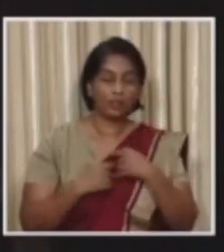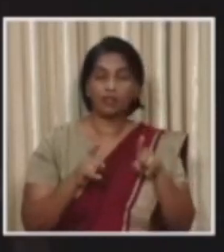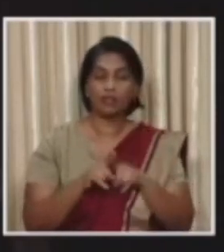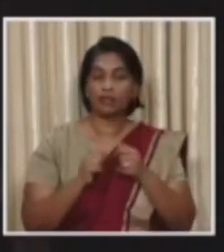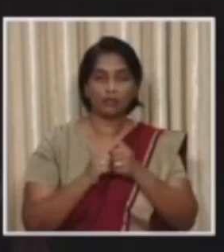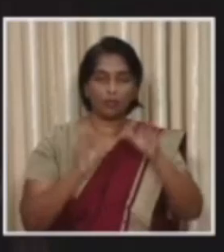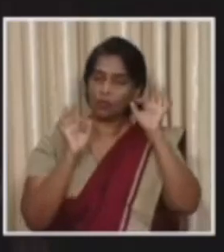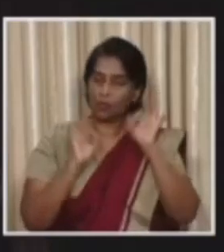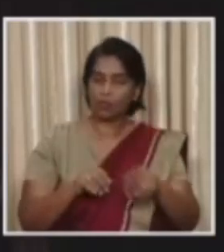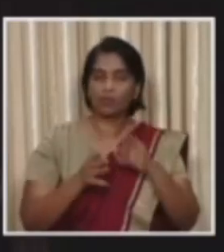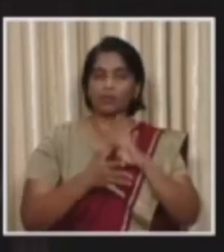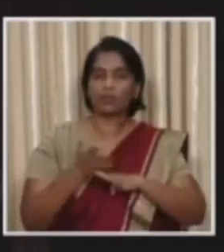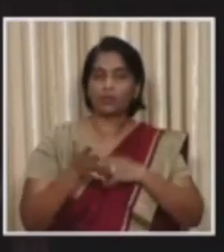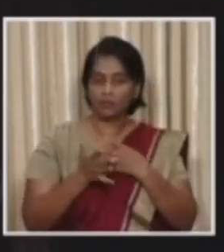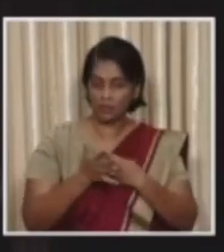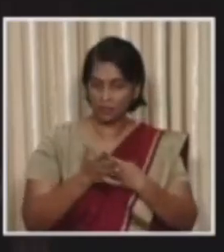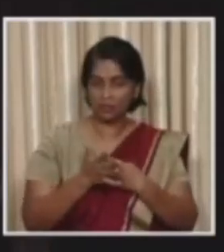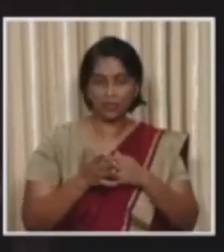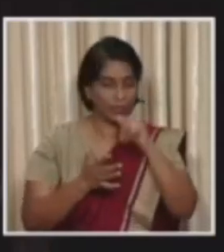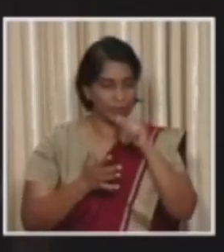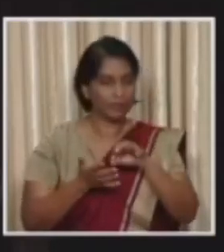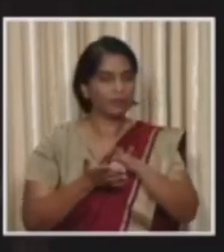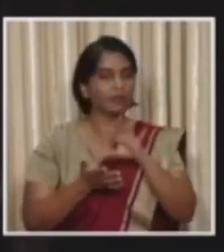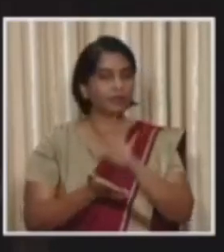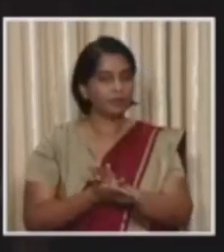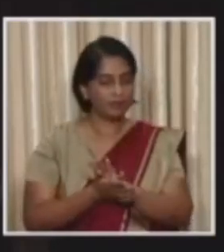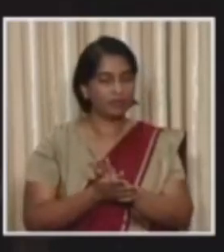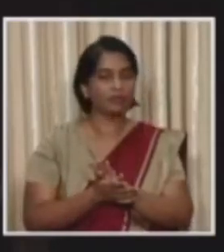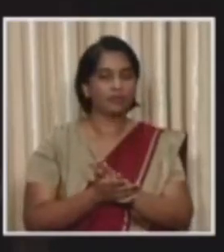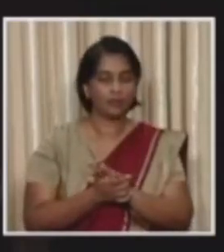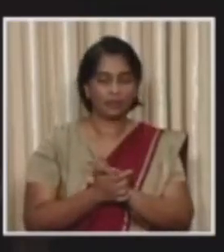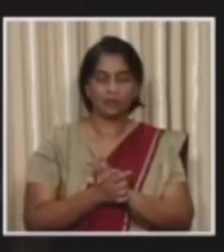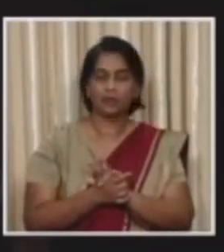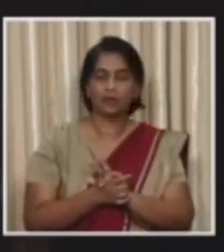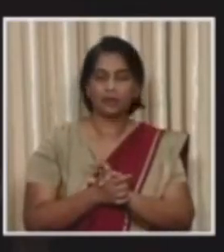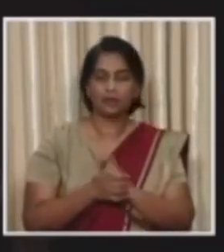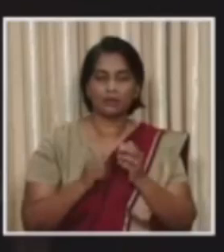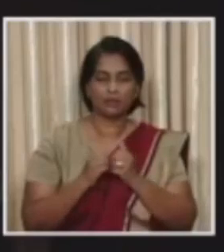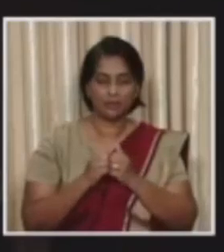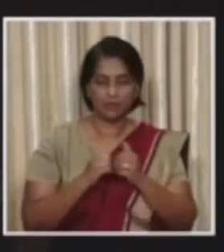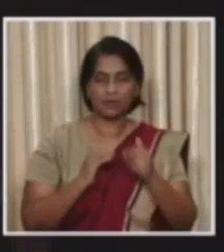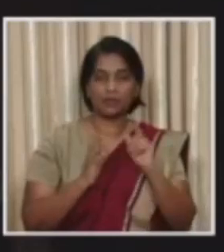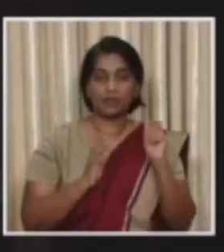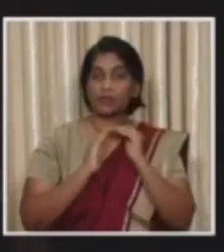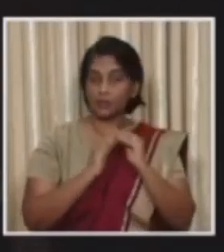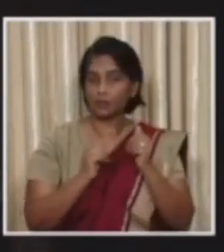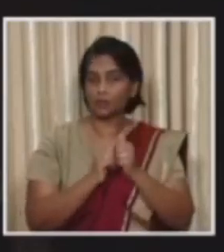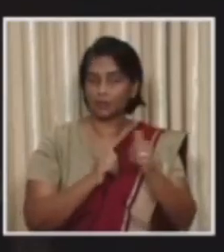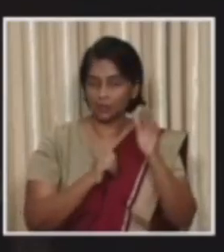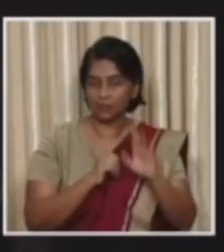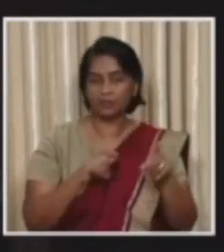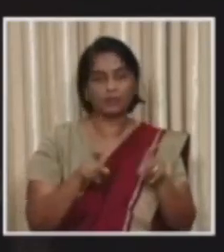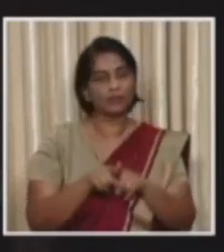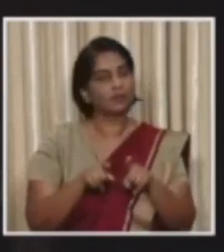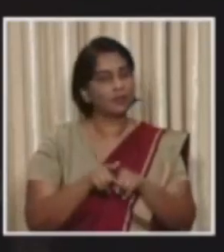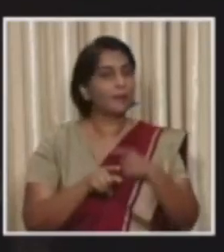යටත් නොවුණු අයවැයක් බවට සහතික කිරීම. මා හිතන්නේ මේ කාර්යාලයෙන් සිදුවේ යුත්තේ, අපි